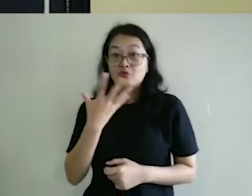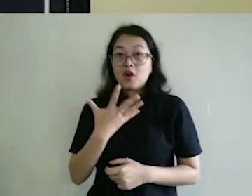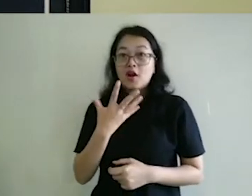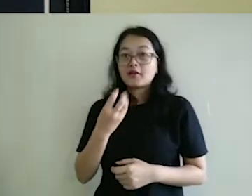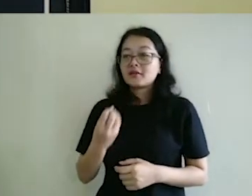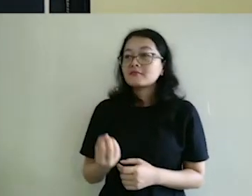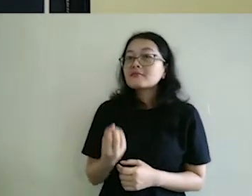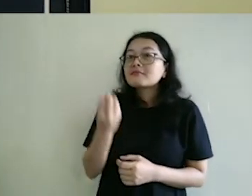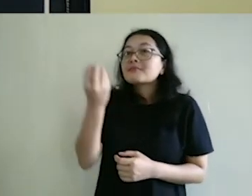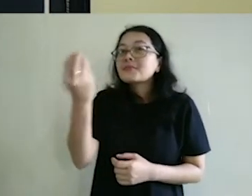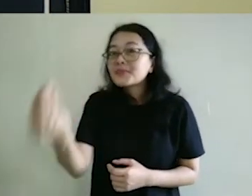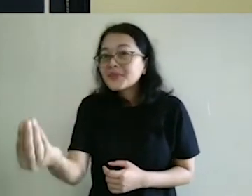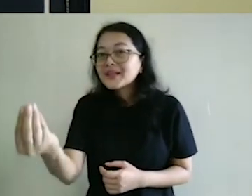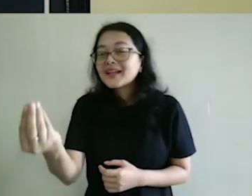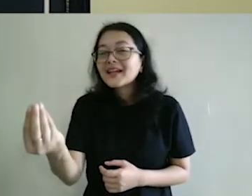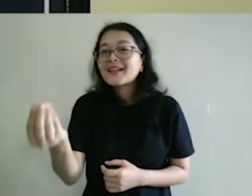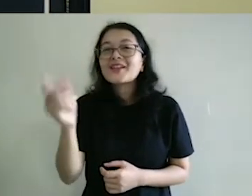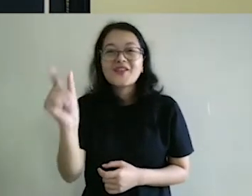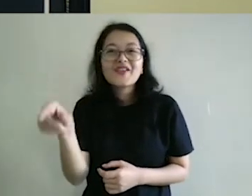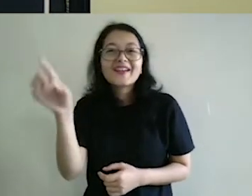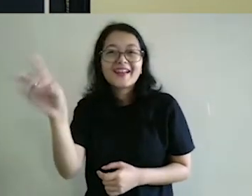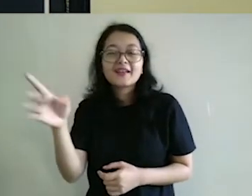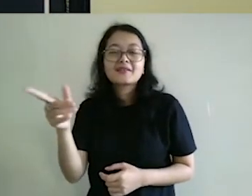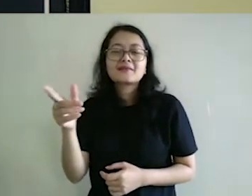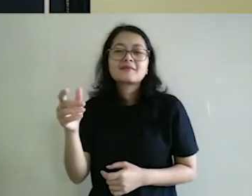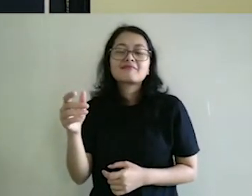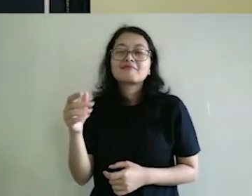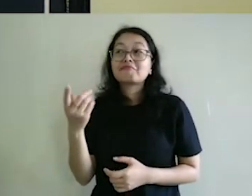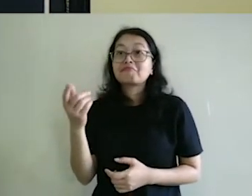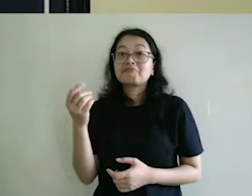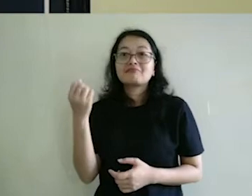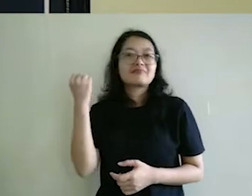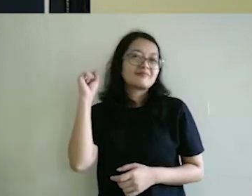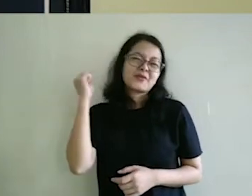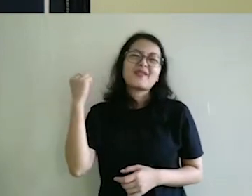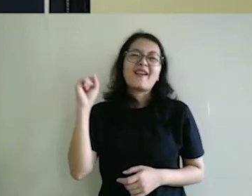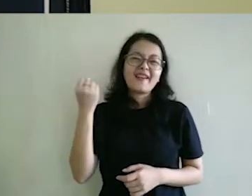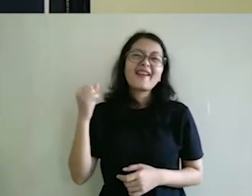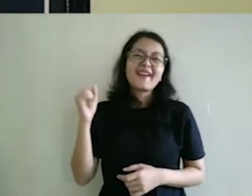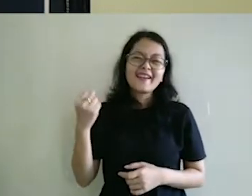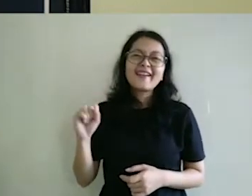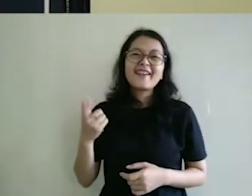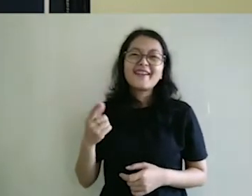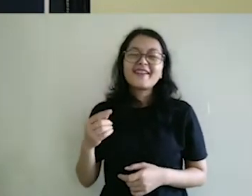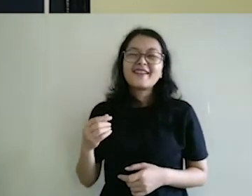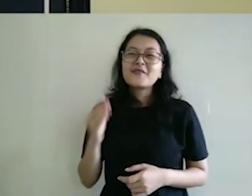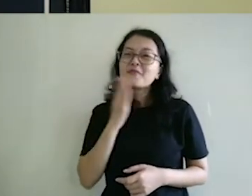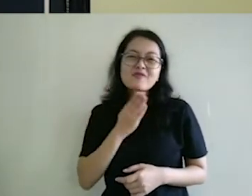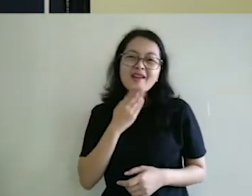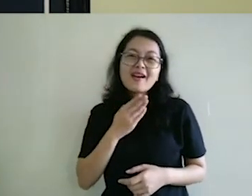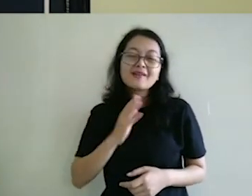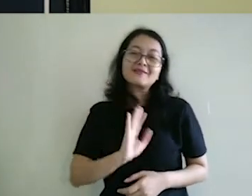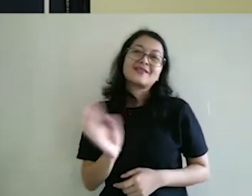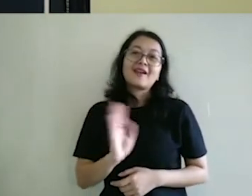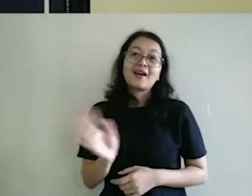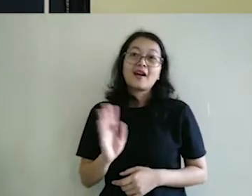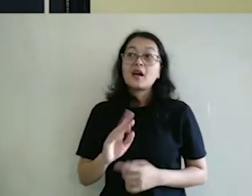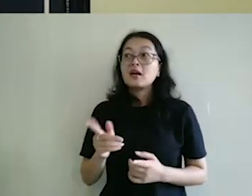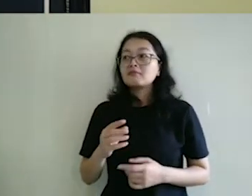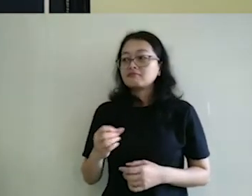mudah seperti yang dipikirkan oleh banyak orang. Memberi bunga bukan sekedar membeli